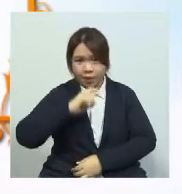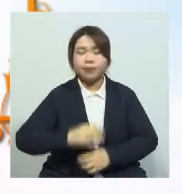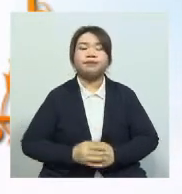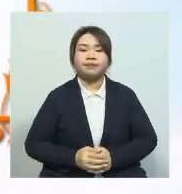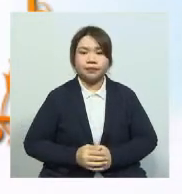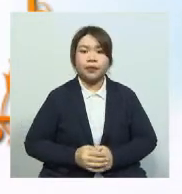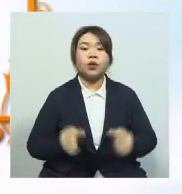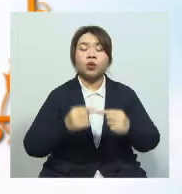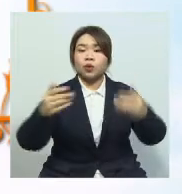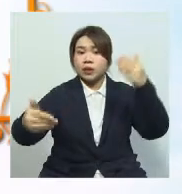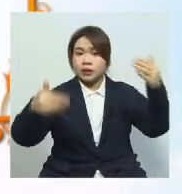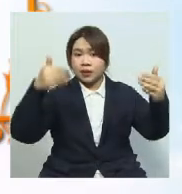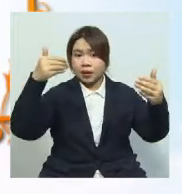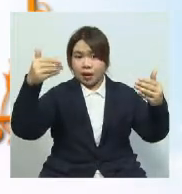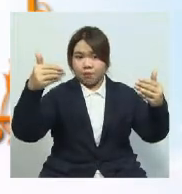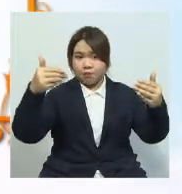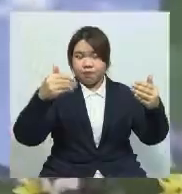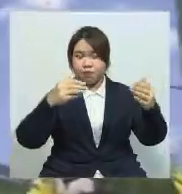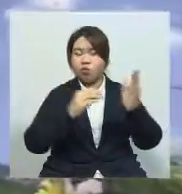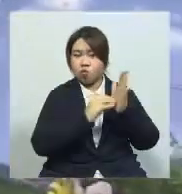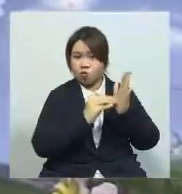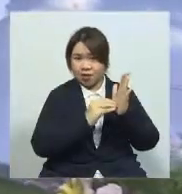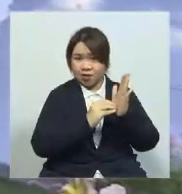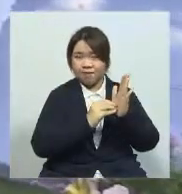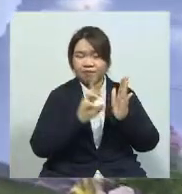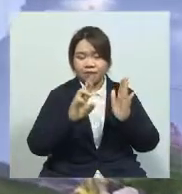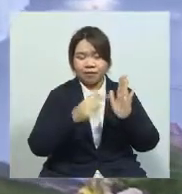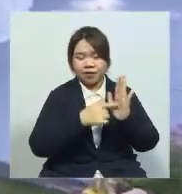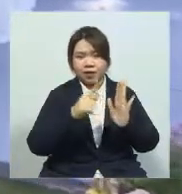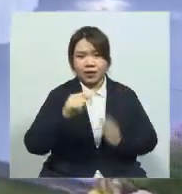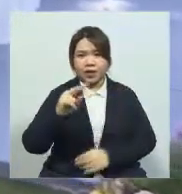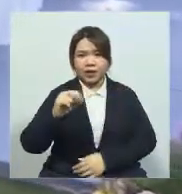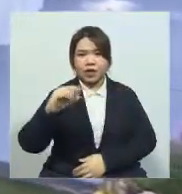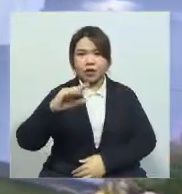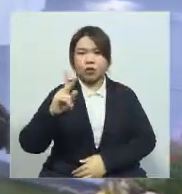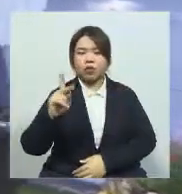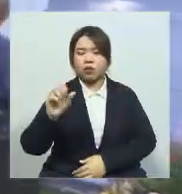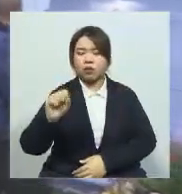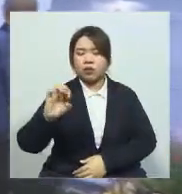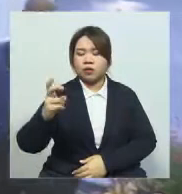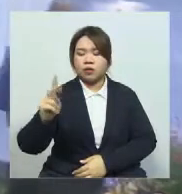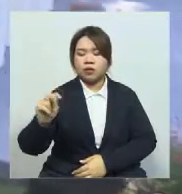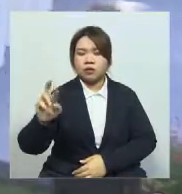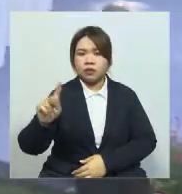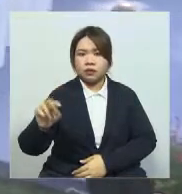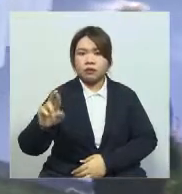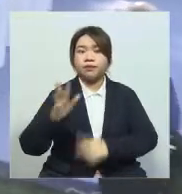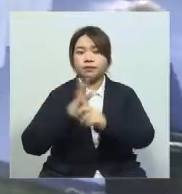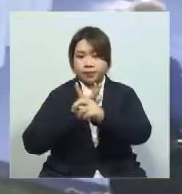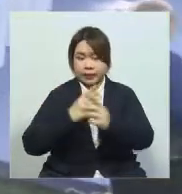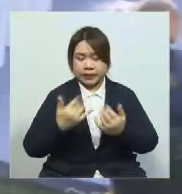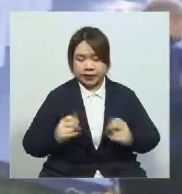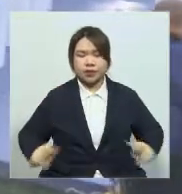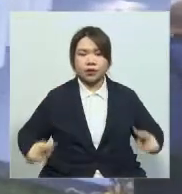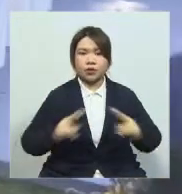านใต้ร่มบารมี237ปีกรุงรัตนสินธุ์กรุงรัตนโกสินทร์นะคะในส่วนของกระทรวงวัฒน